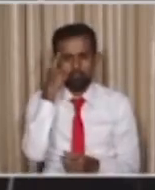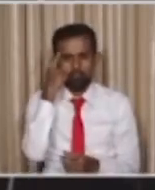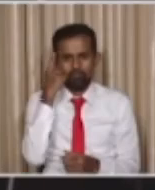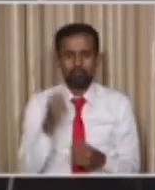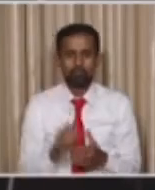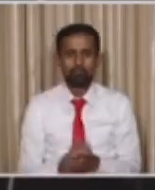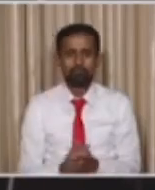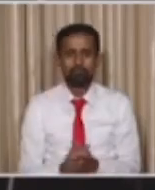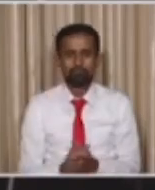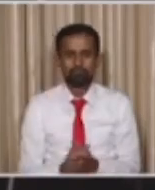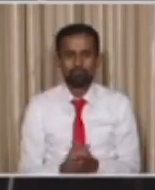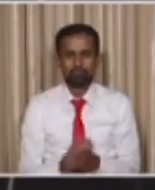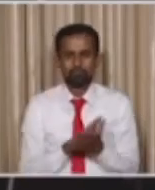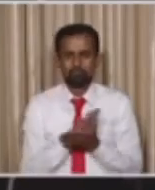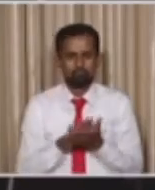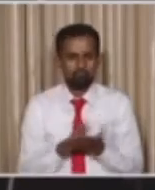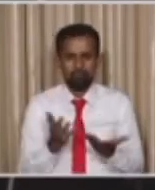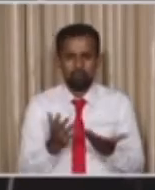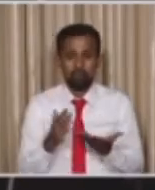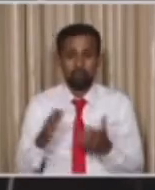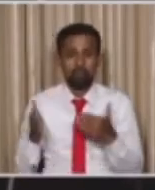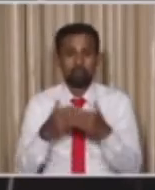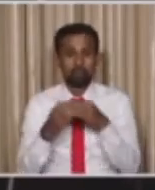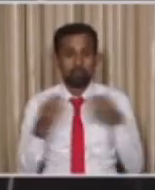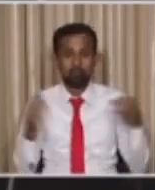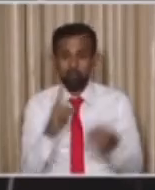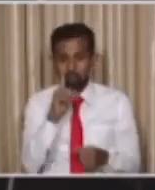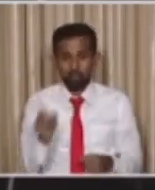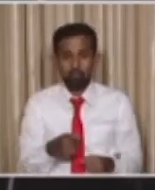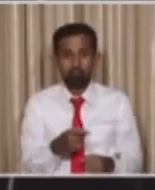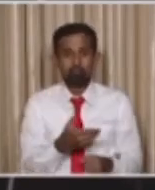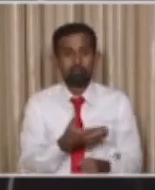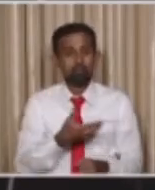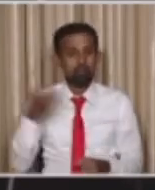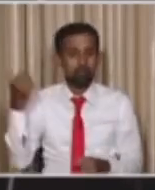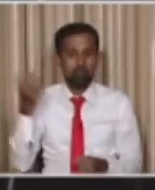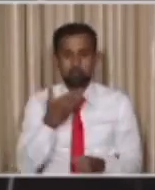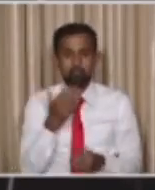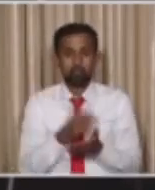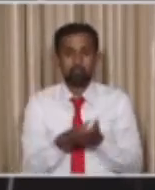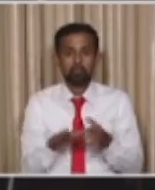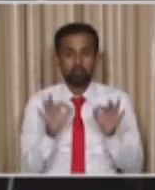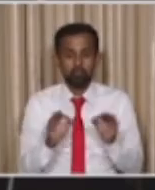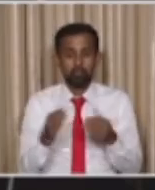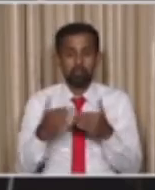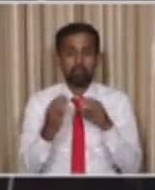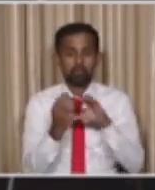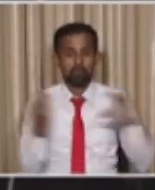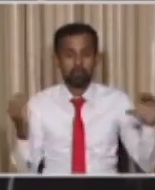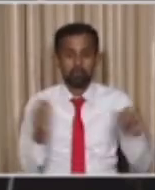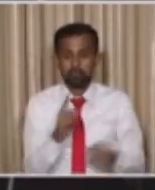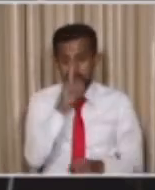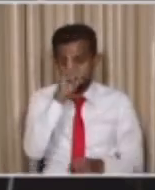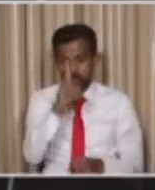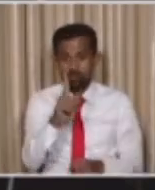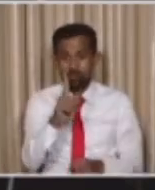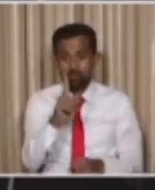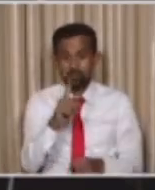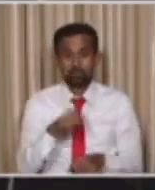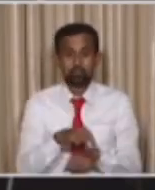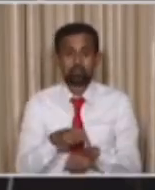ඕනෙම අවිධිමත් ලෙස එන කන්ටේනර් එකක් දවසින් එලියට ගන්න පුළුවන්. විධිමත් වෙන කන්ටේනර් එකක් සතියක් යනවා එලියට